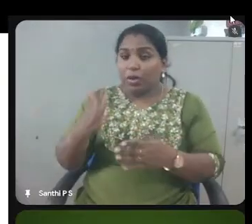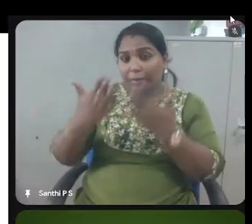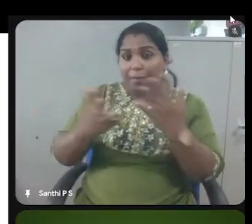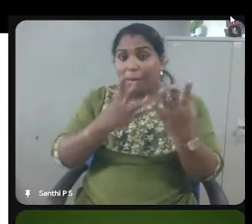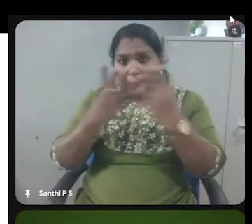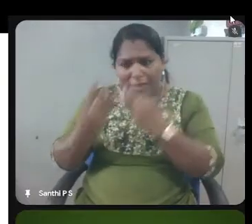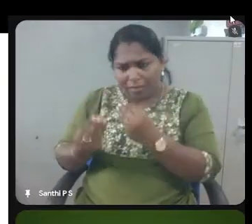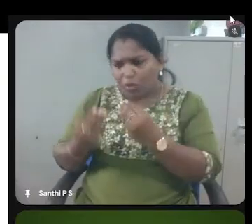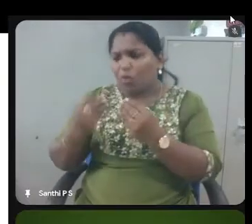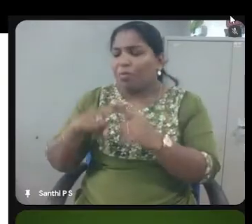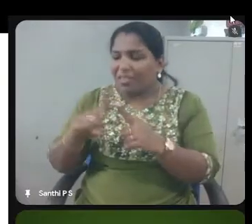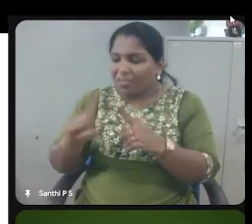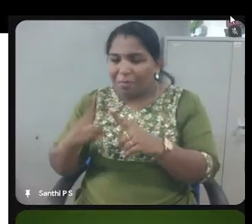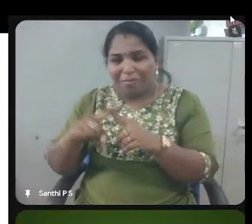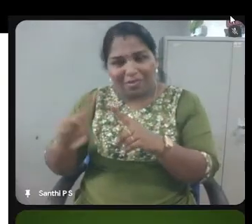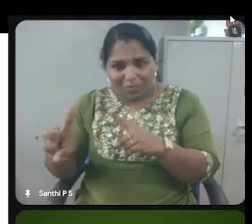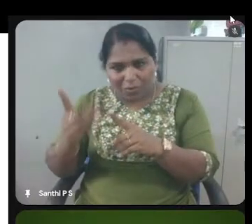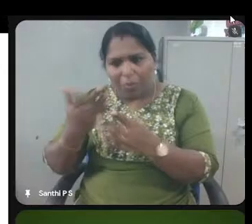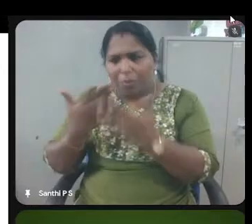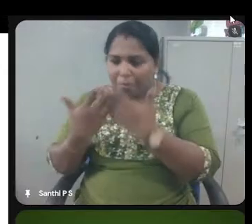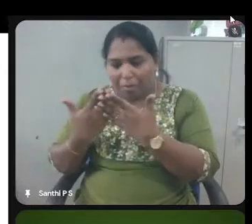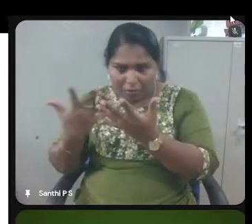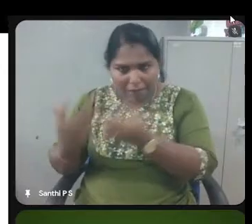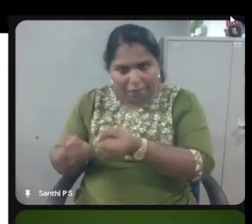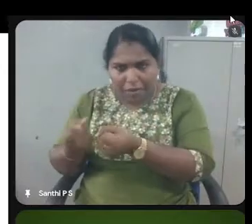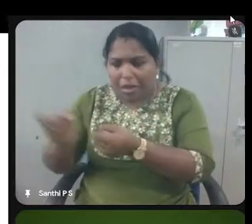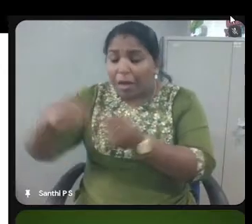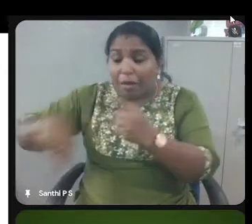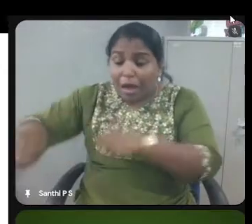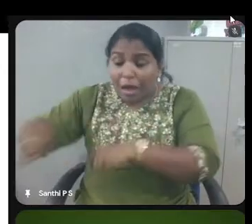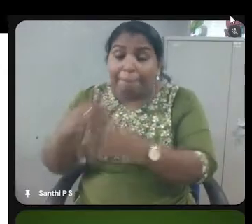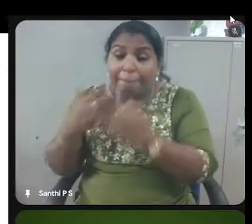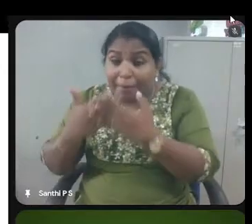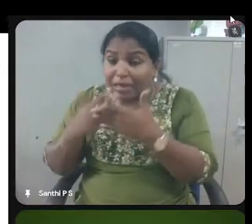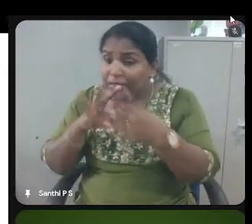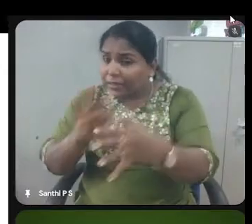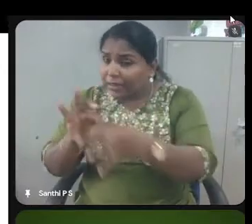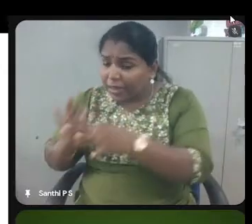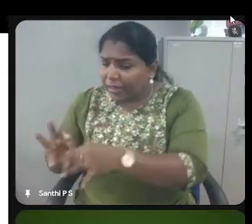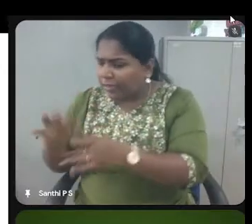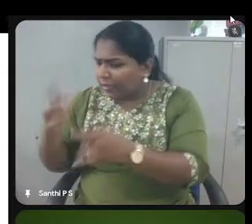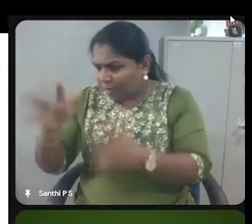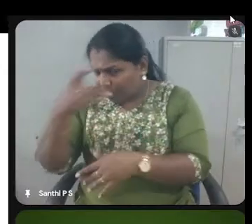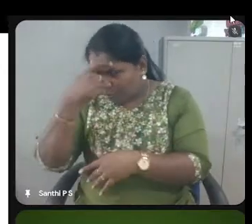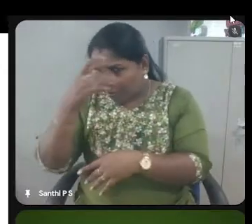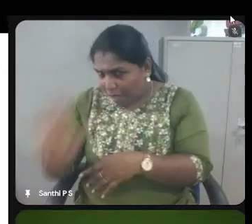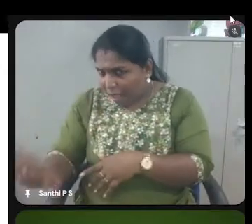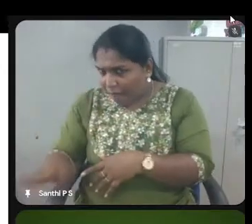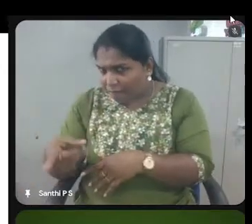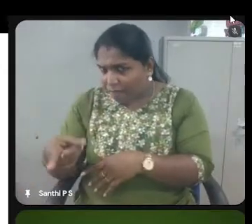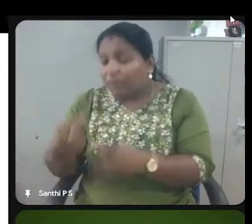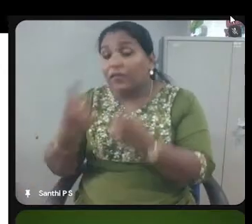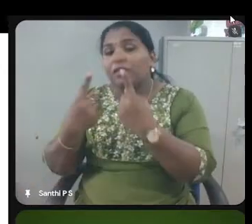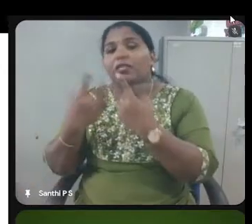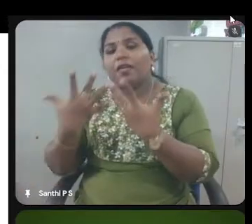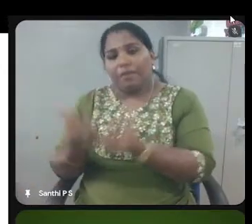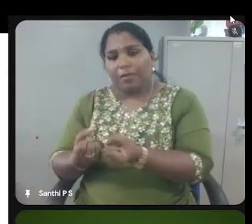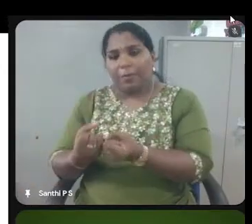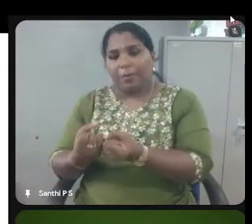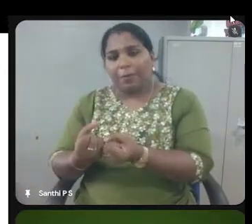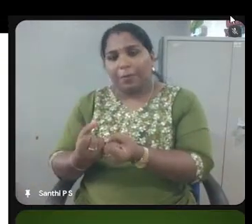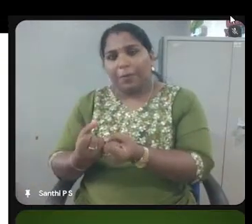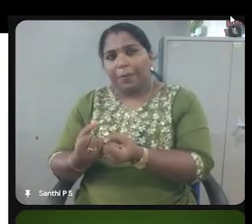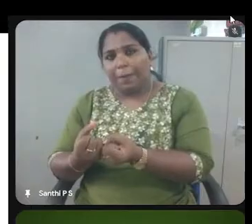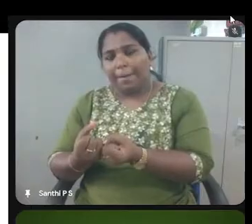എന്തെങ്കിലും കാര്യങ്ങളിലേക്ക് ചെയ്യേണ്ട കാര്യം, അവിടെ എവിടെയെങ്കിലും പ്രോബ്ലംസ് ഉണ്ടോ. അപ്പം ഈ സ്ക്രീൻ ടൈം കുട്ടി സ്പെൻഡ് ചെയ്യുന്നത് കൂടുതലും അവിടെ ആകുമ്പോൾ